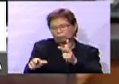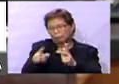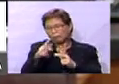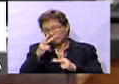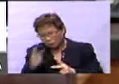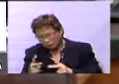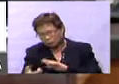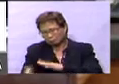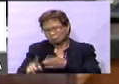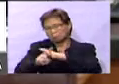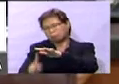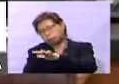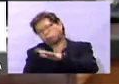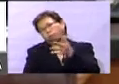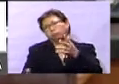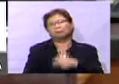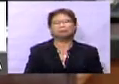lemas.